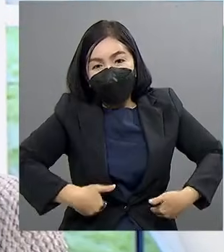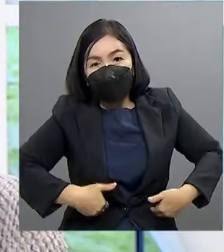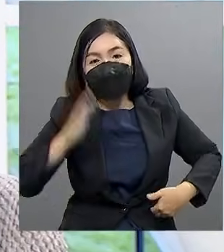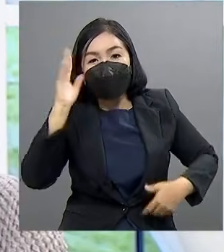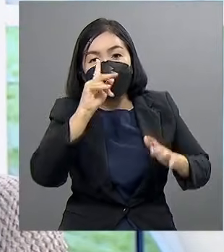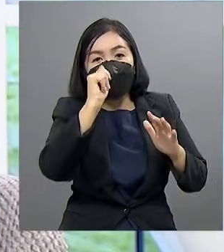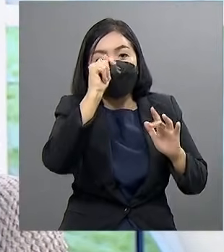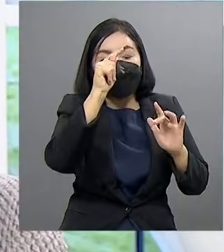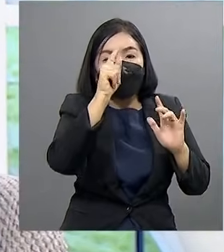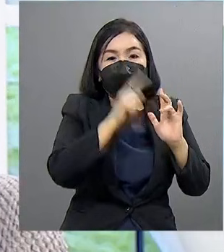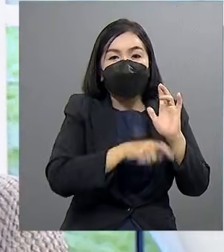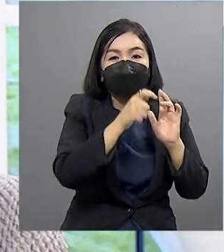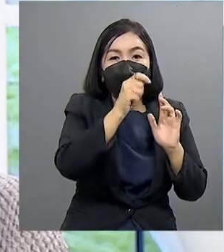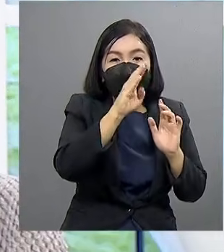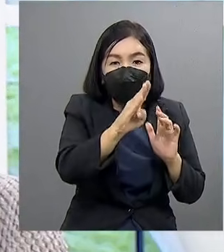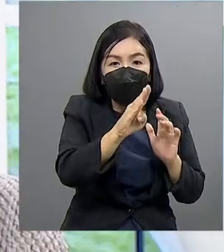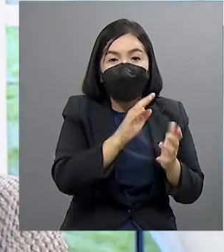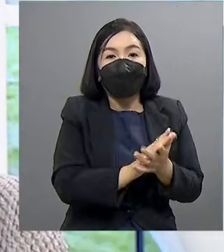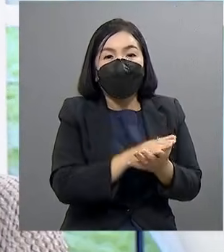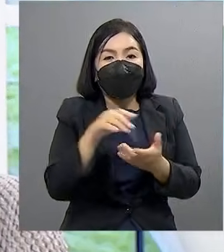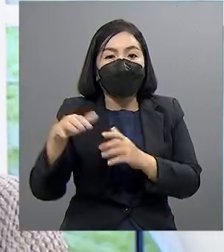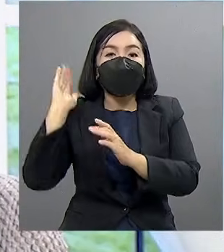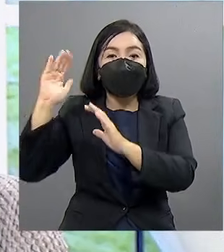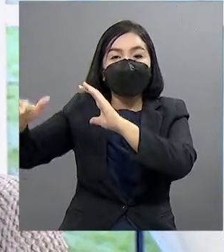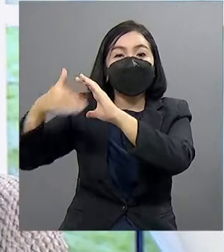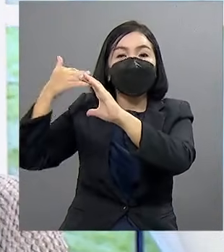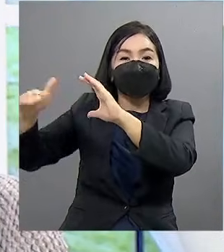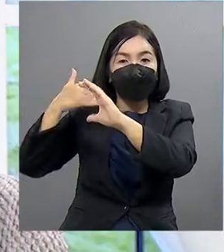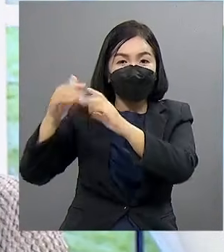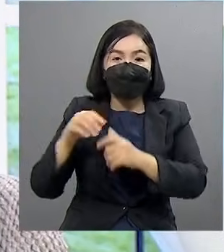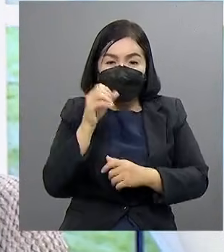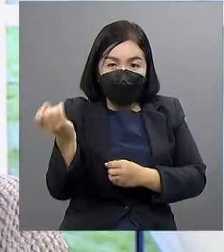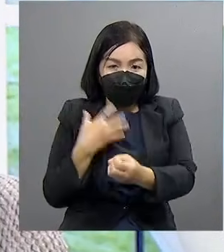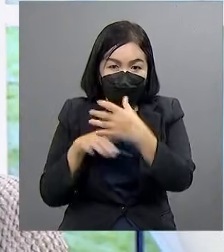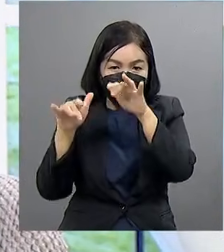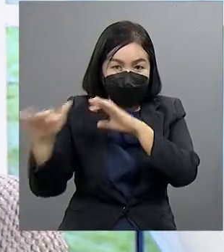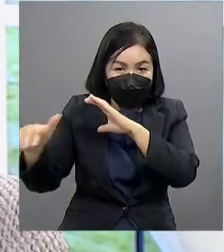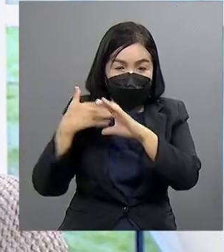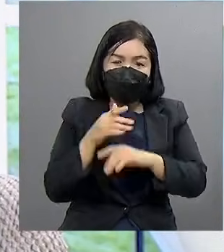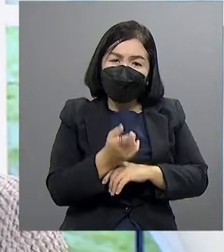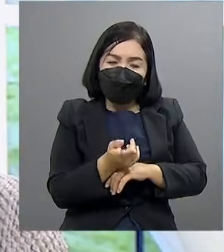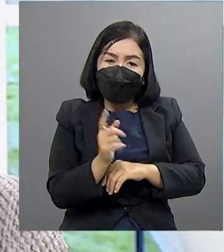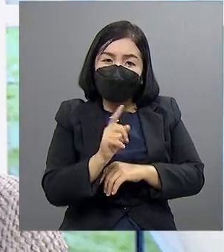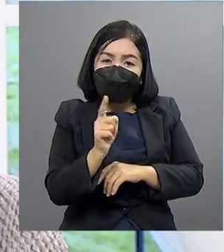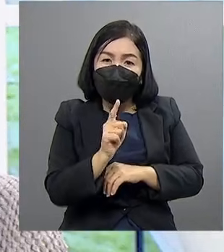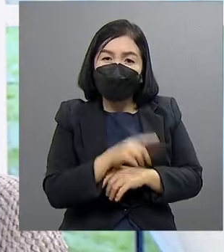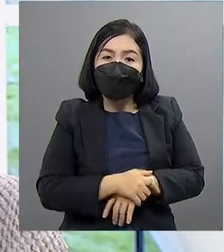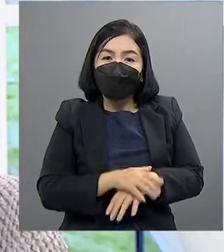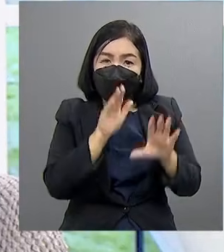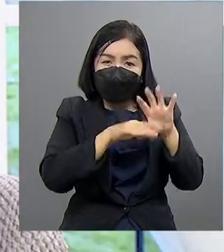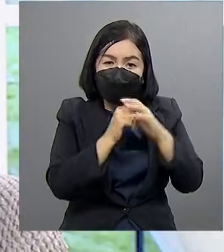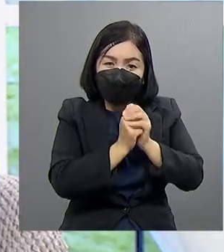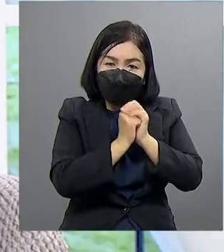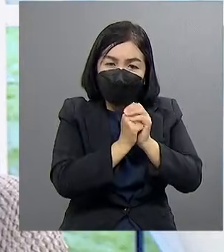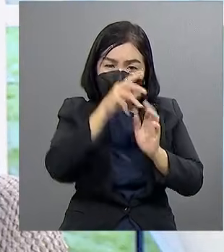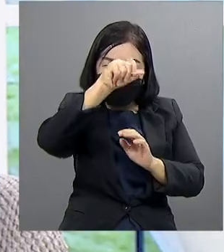จรแน่ๆเลยนี่คุณประเสริฐศักดิ์คอมเมนต์มานะฮะแล้วก็มีคนแซวมาบอกว่าเอ๊ะไปสอบจองหวนหรือยังครับนี ่เข